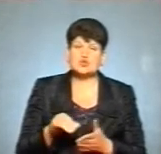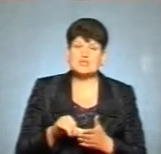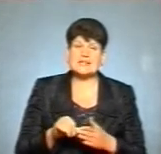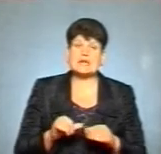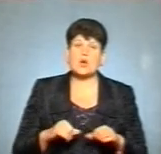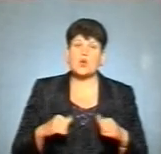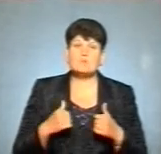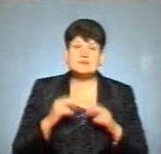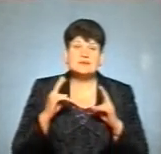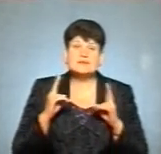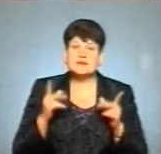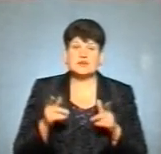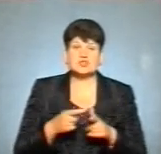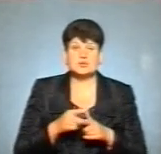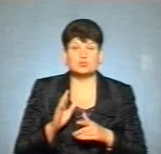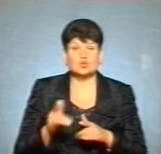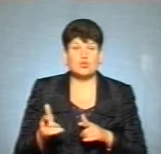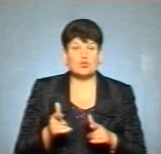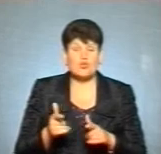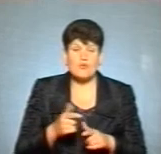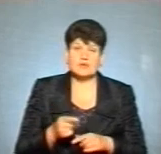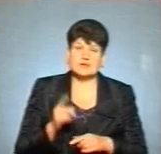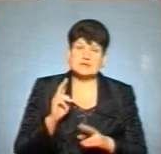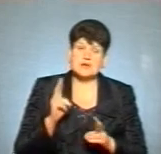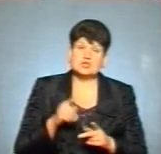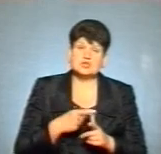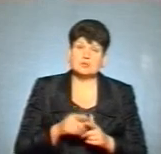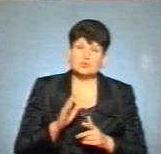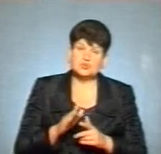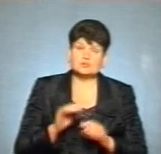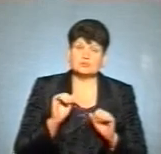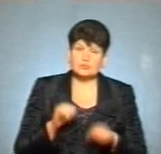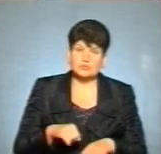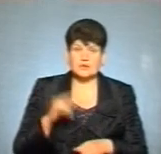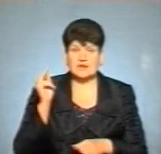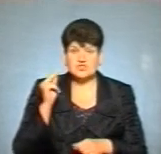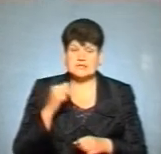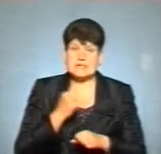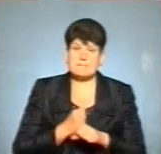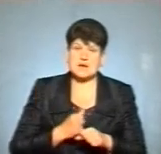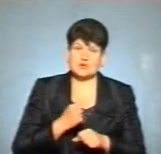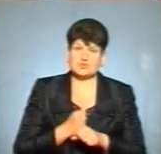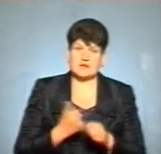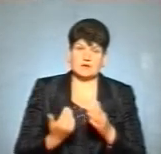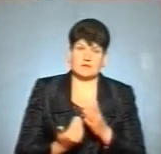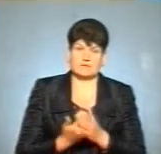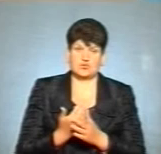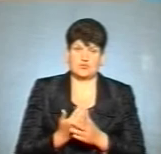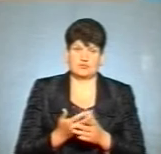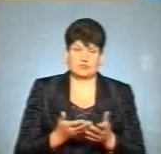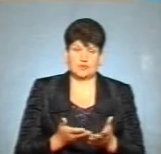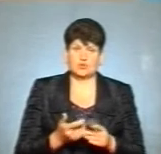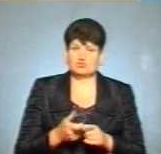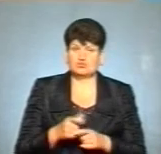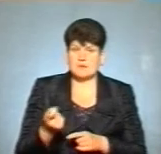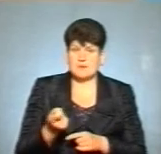комісій не знають, чи будуть готові, тобто не знають, чи вони готові будуть навчитися працювати в нових реаліях. Так? По-перше, дуже